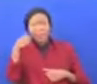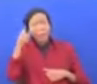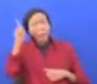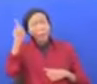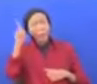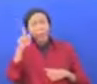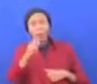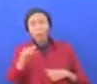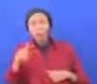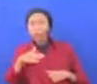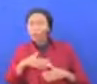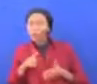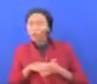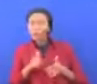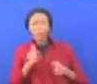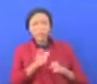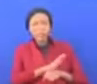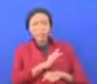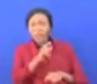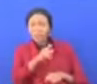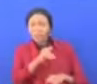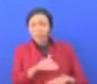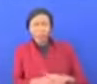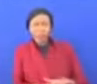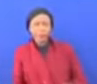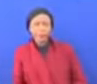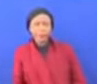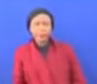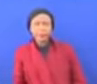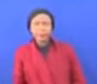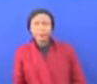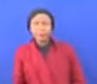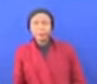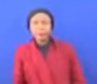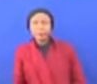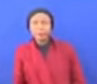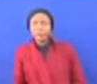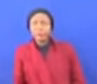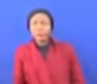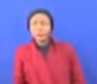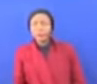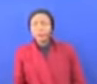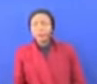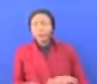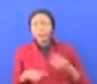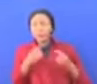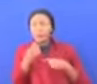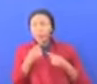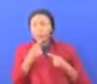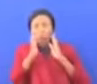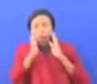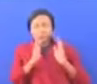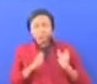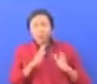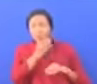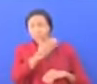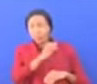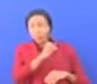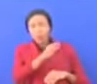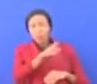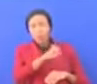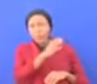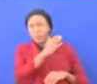waweze kupata fidia, inakuhusu sana. Lakini pia Mheshimiwa Mwenyekiti, amezungumza Mheshimiwa Lekaita hapa. Ni kweli Mheshimiwa Waziri,